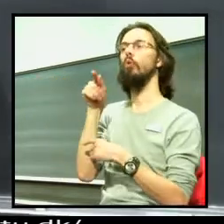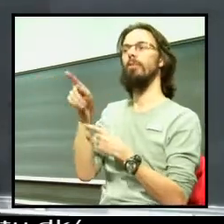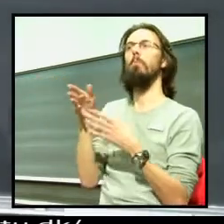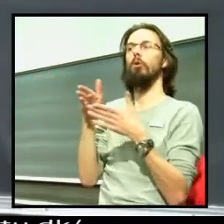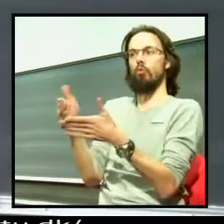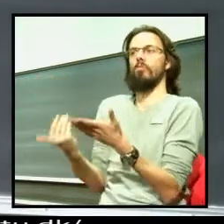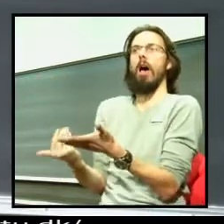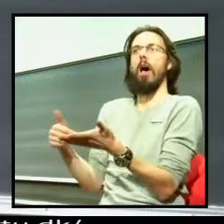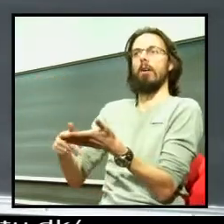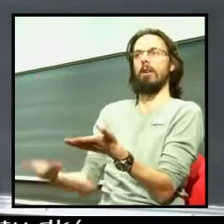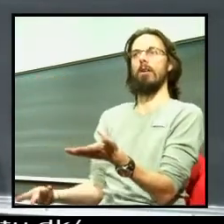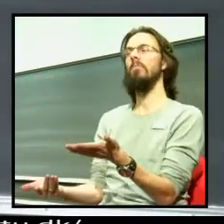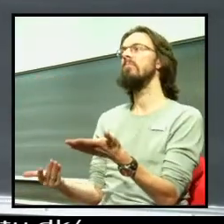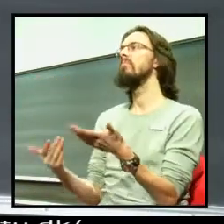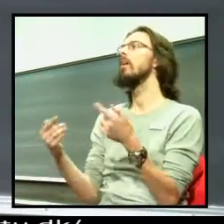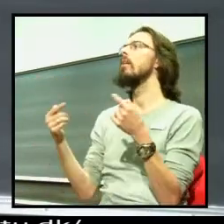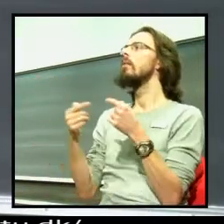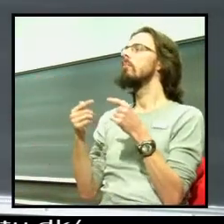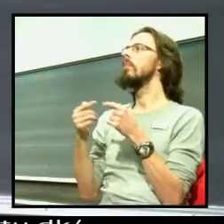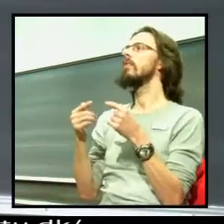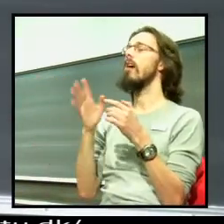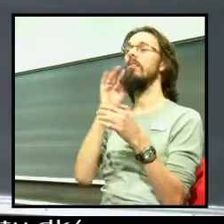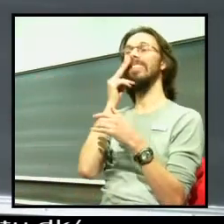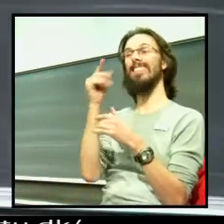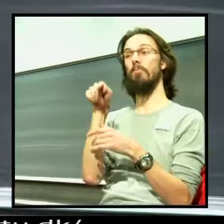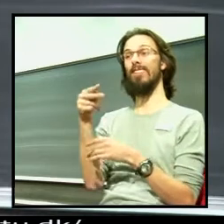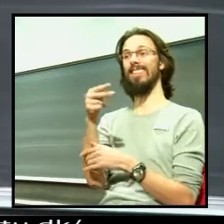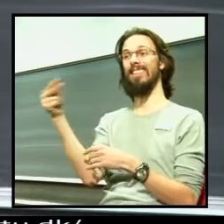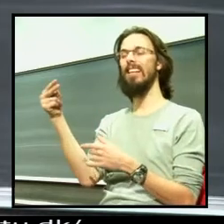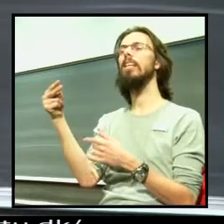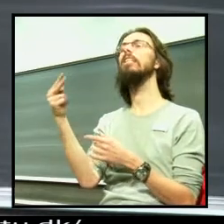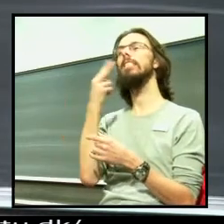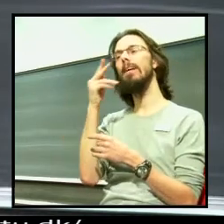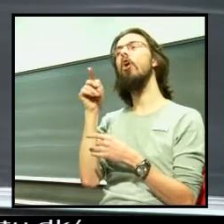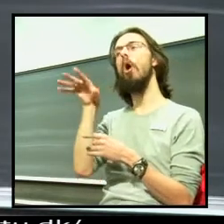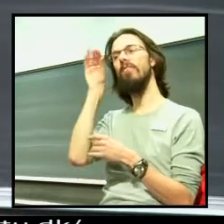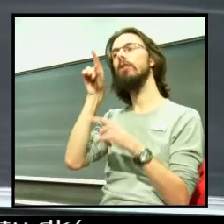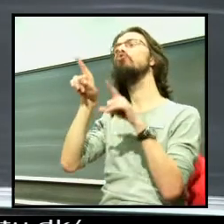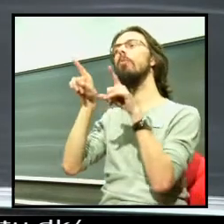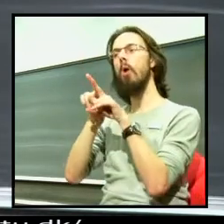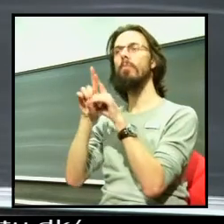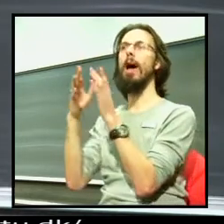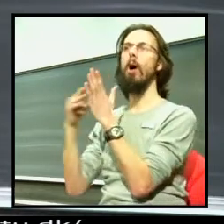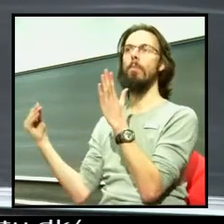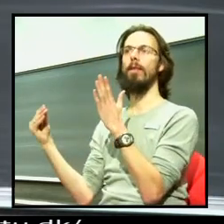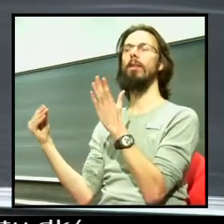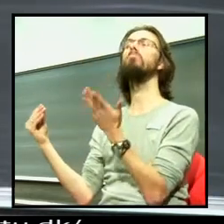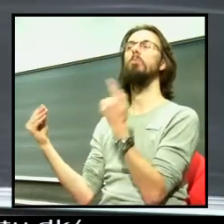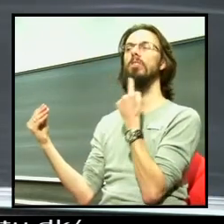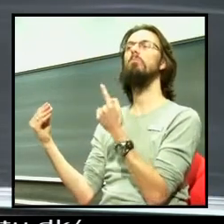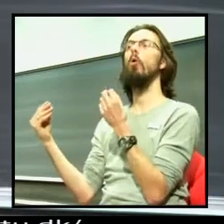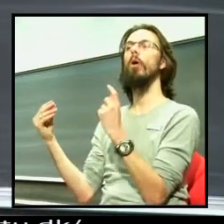har. Så hvis jeg nu kigger på den ligning der, som om det var en afbildning, så kan jeg jo sige,